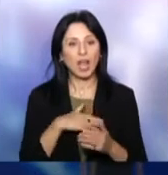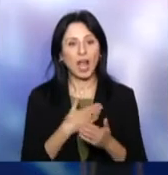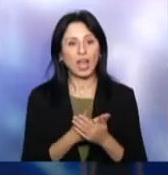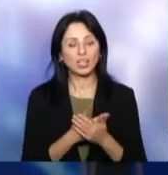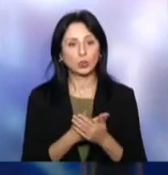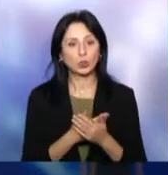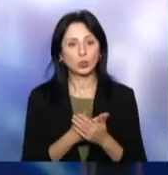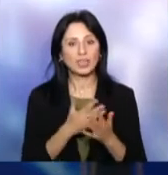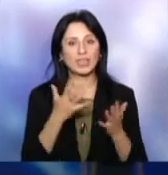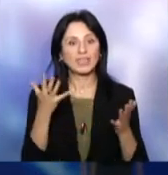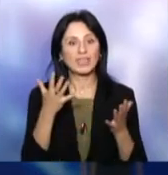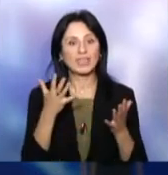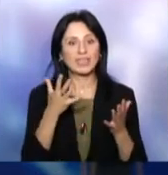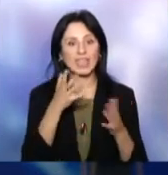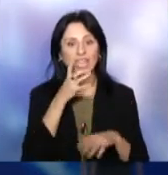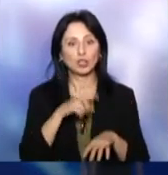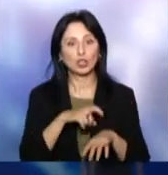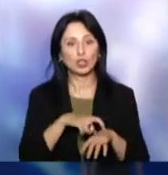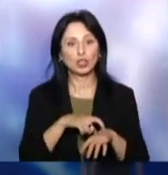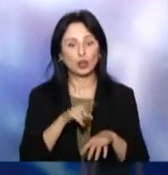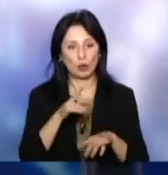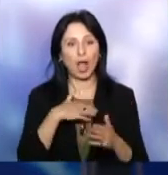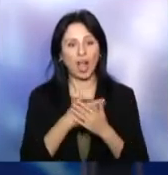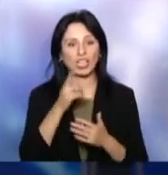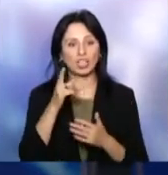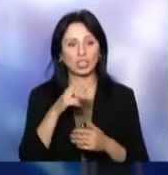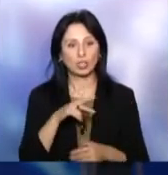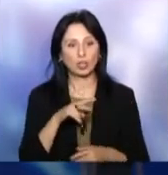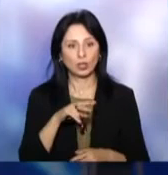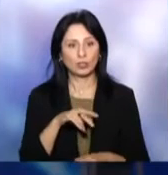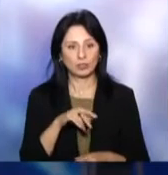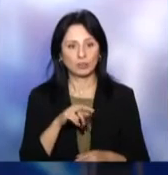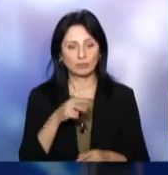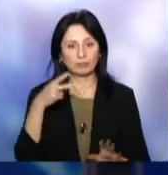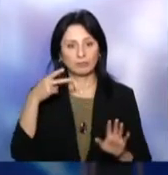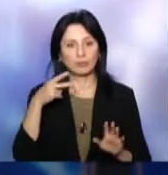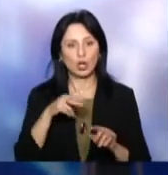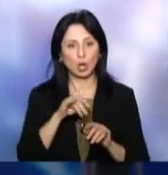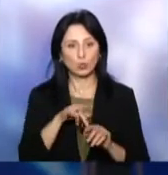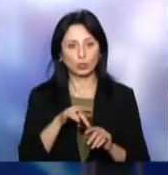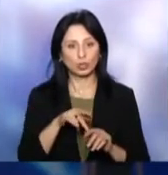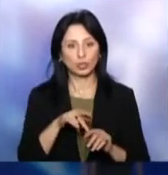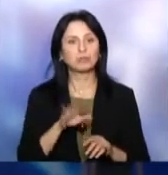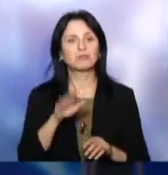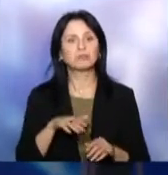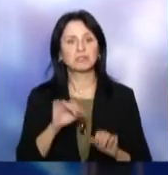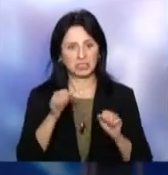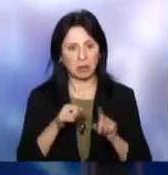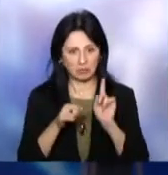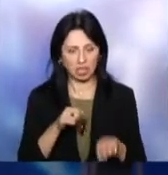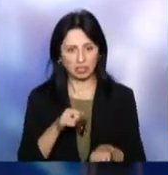აქტიურია დღის ნებისმიერ მომენტში, ეს არის ულტრაისფერი ა სხივები, აქტიურია ზამთარშიც,